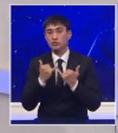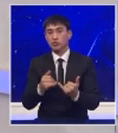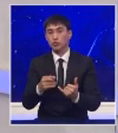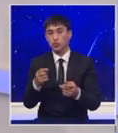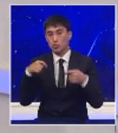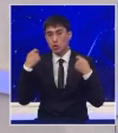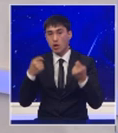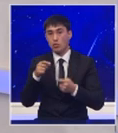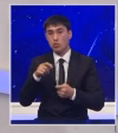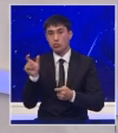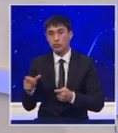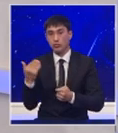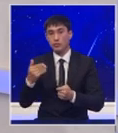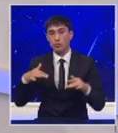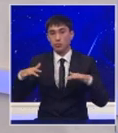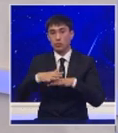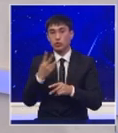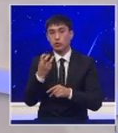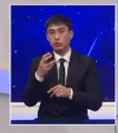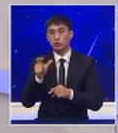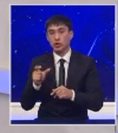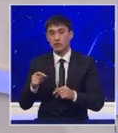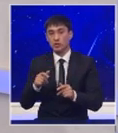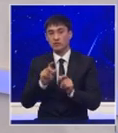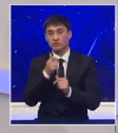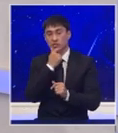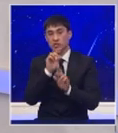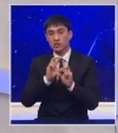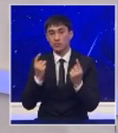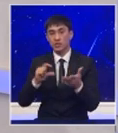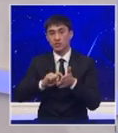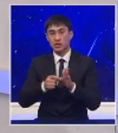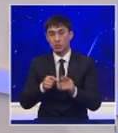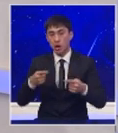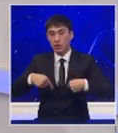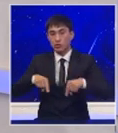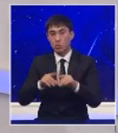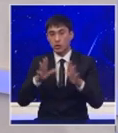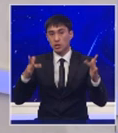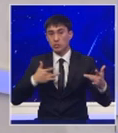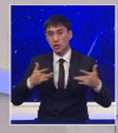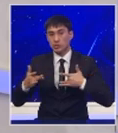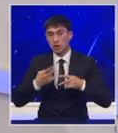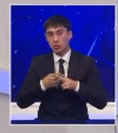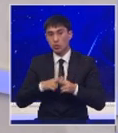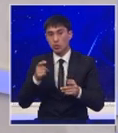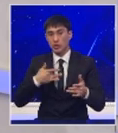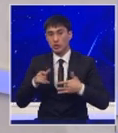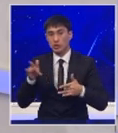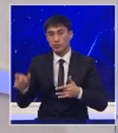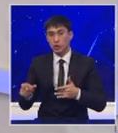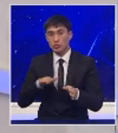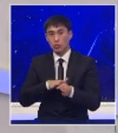посвященный юбилею музыканта, собрал более 300 человек в зрительском зале. Для них был организован масштабный концерт, в котором артисты